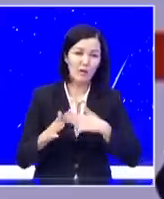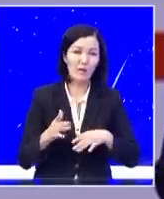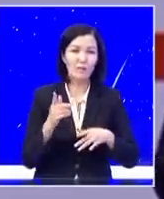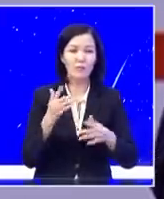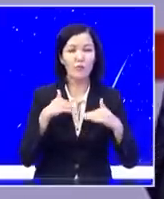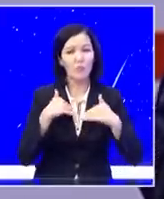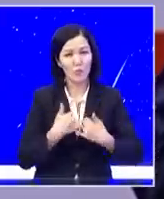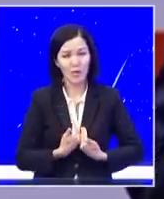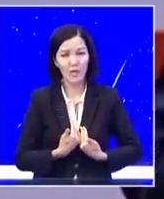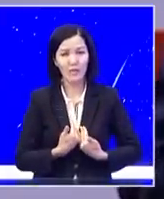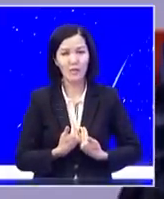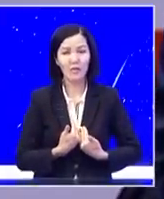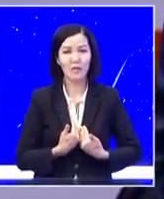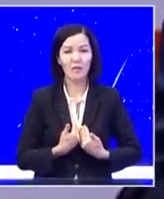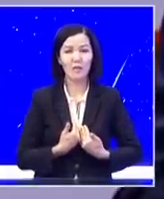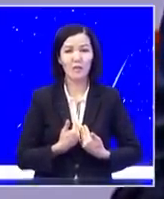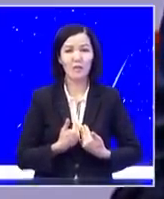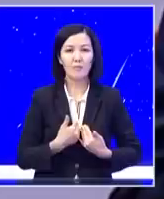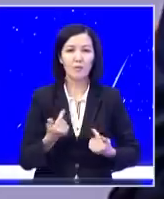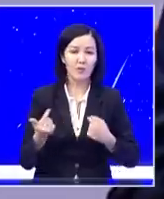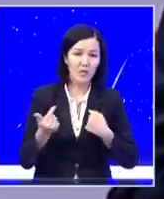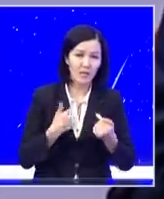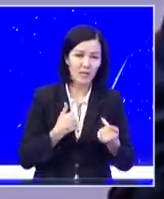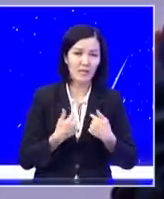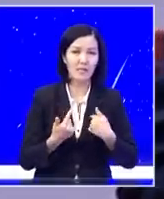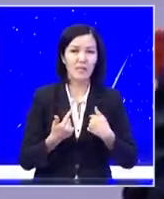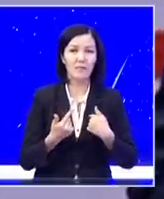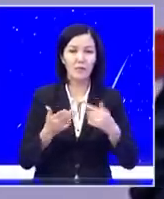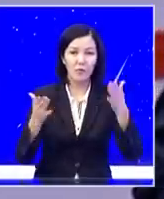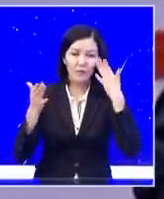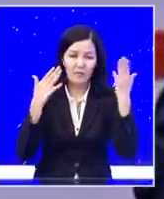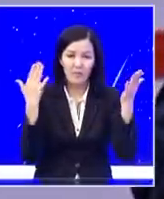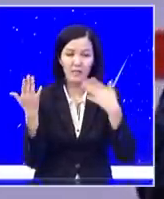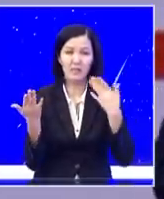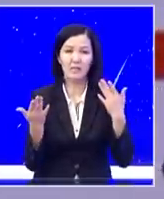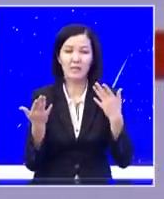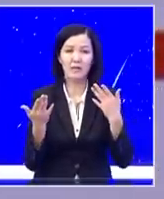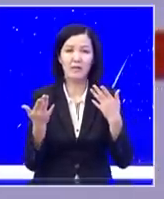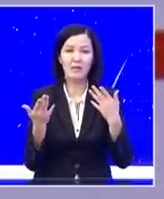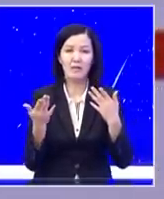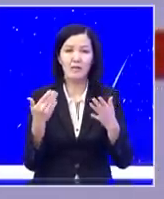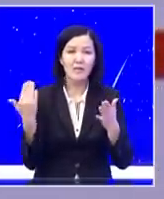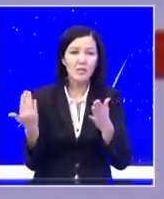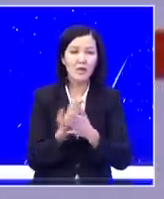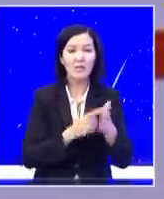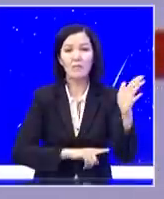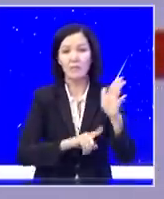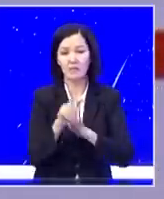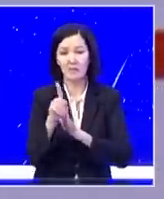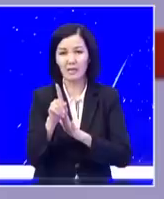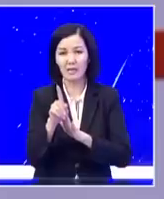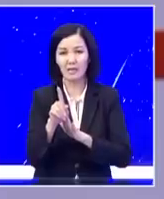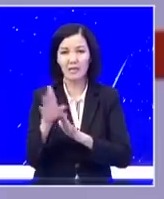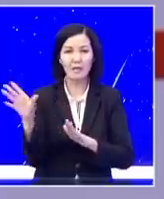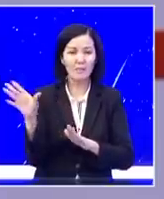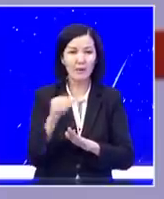біреу мұңаяды, біреу сүйінеді, біреу күйінеді. Біреуге бәрі жаңадан басталғандай көрінеді, біреуге